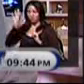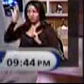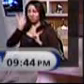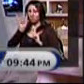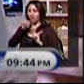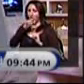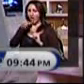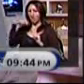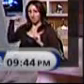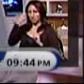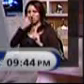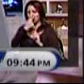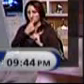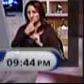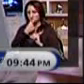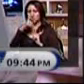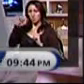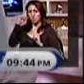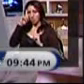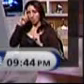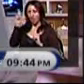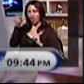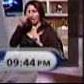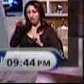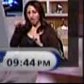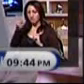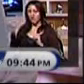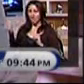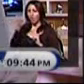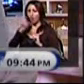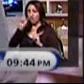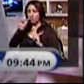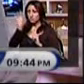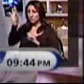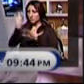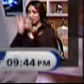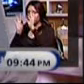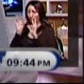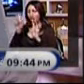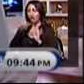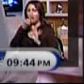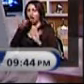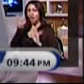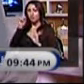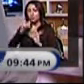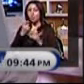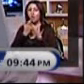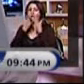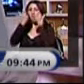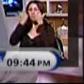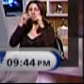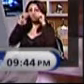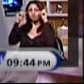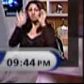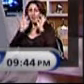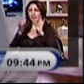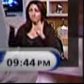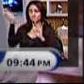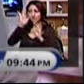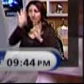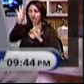بين النظام القديم وبين الاخوان المسلمين هو مرشحين الثوره اللي رفضوا ان هم في